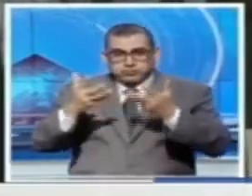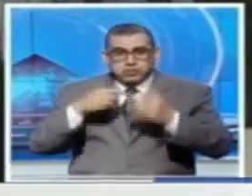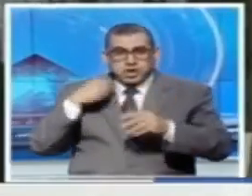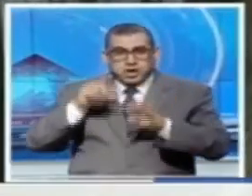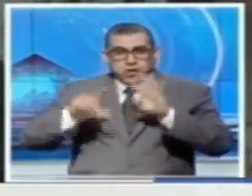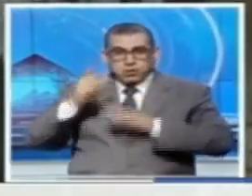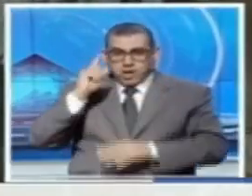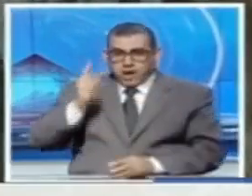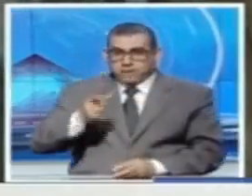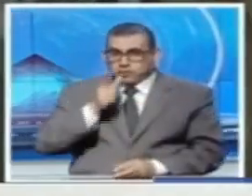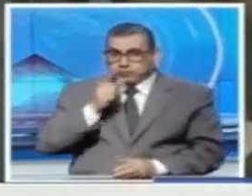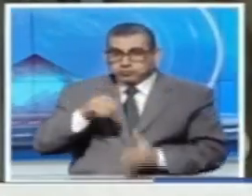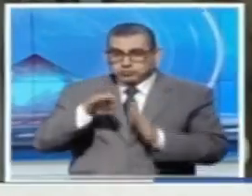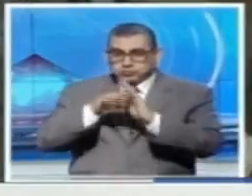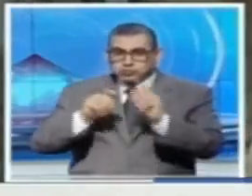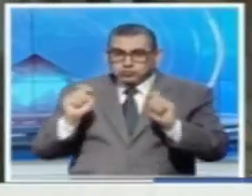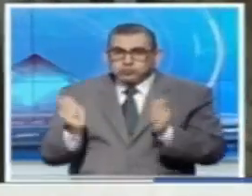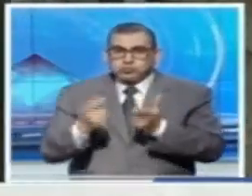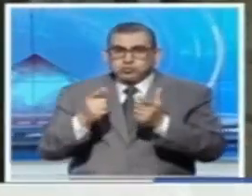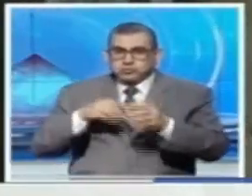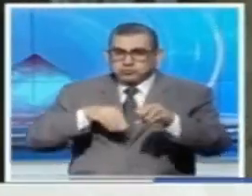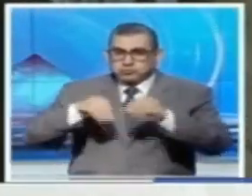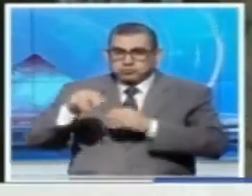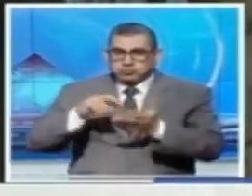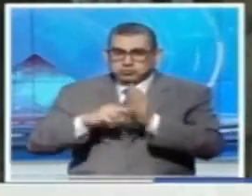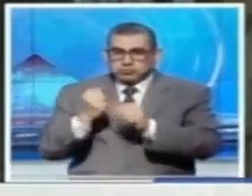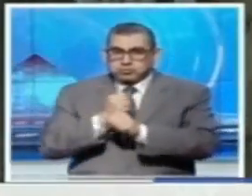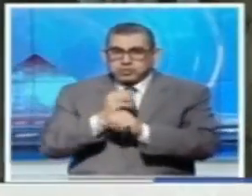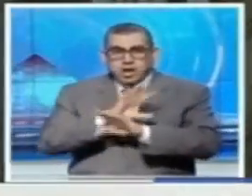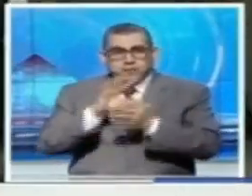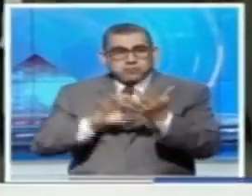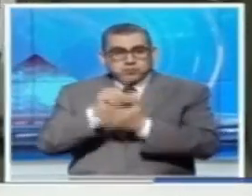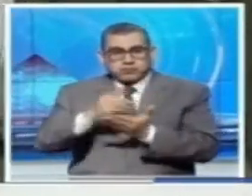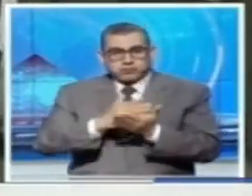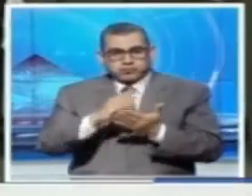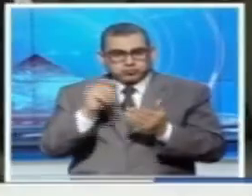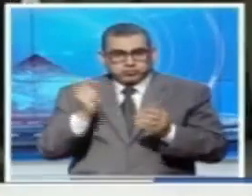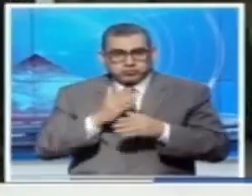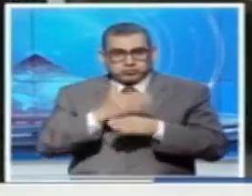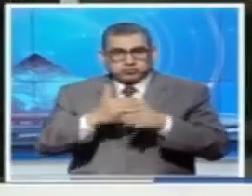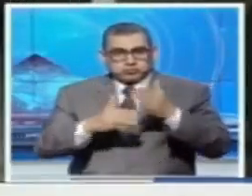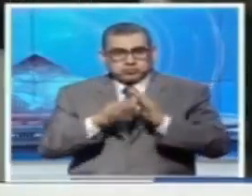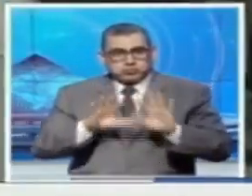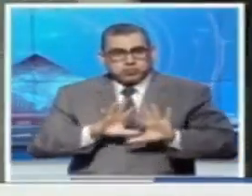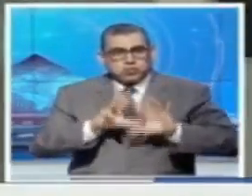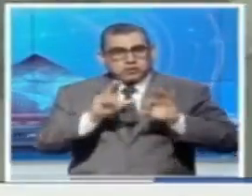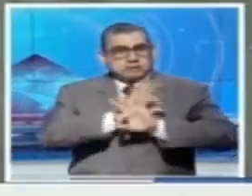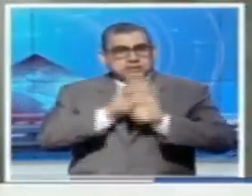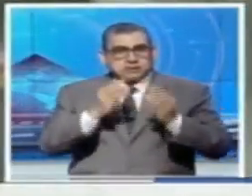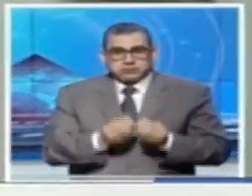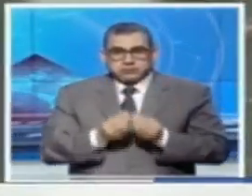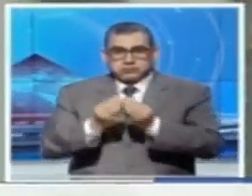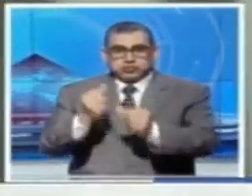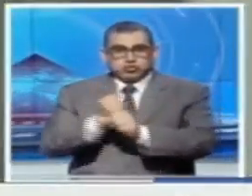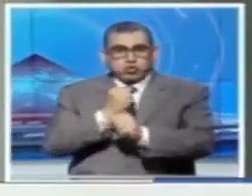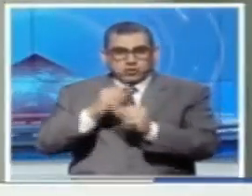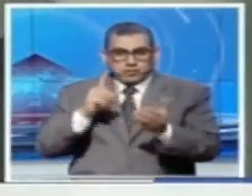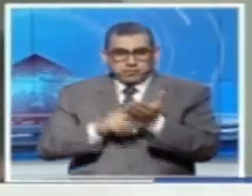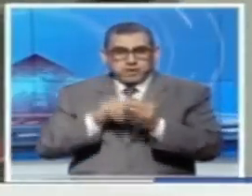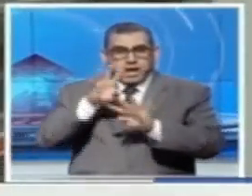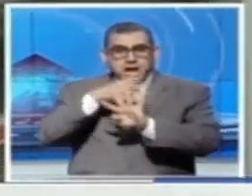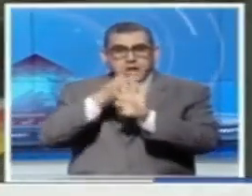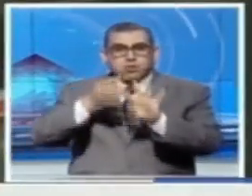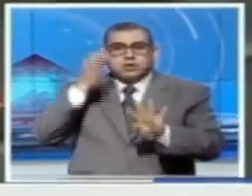مجلس الوزراء بسرعة التنسيق وتذليل مختلف العقبات ليتم تسليم المبنى للتشغيل وفقا للجدول